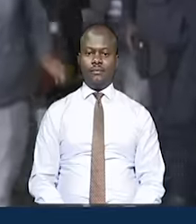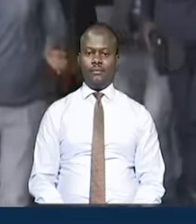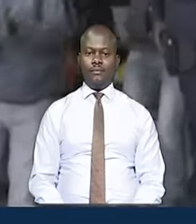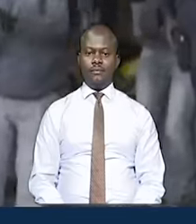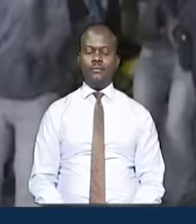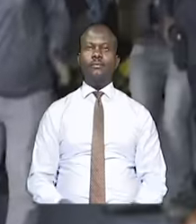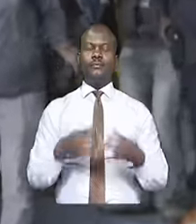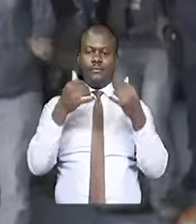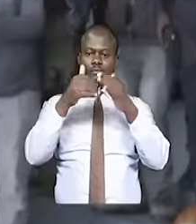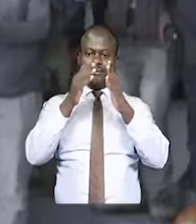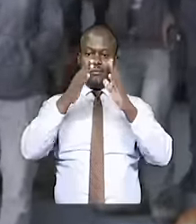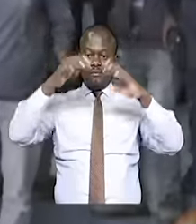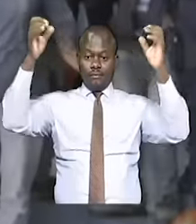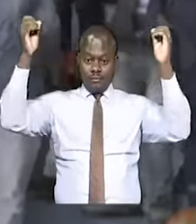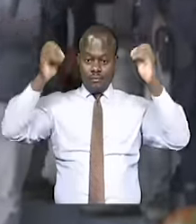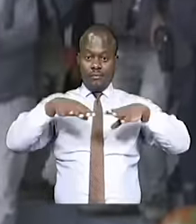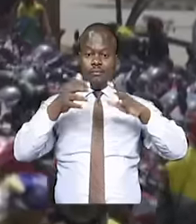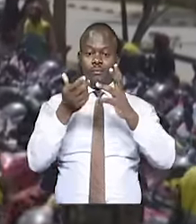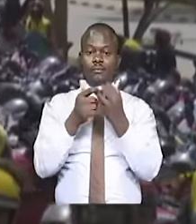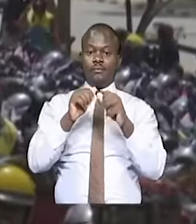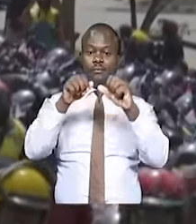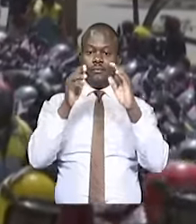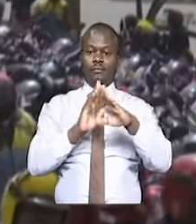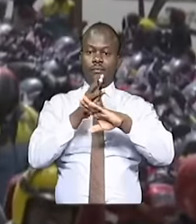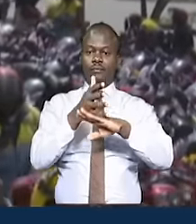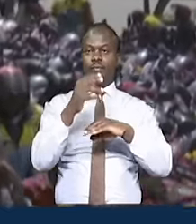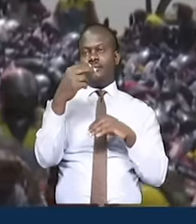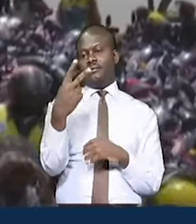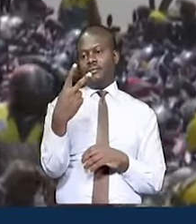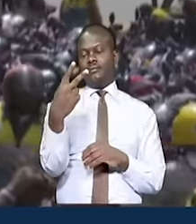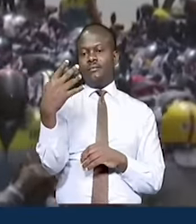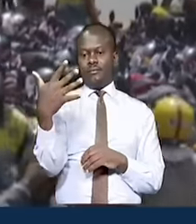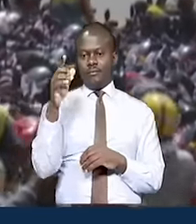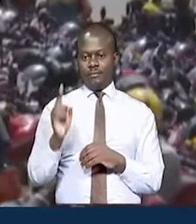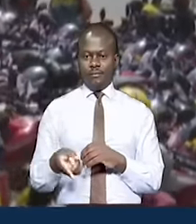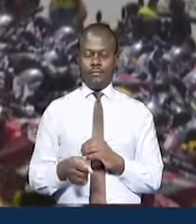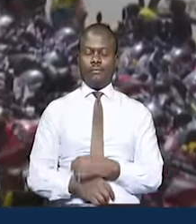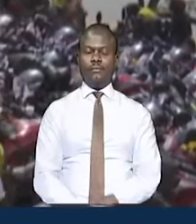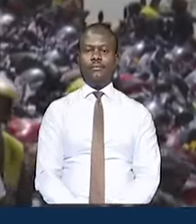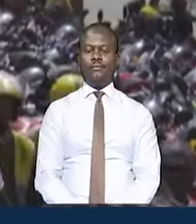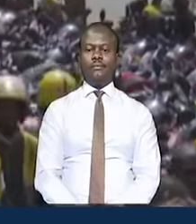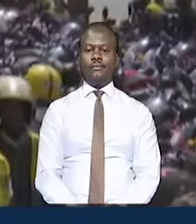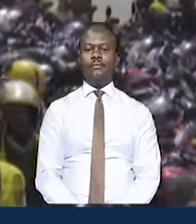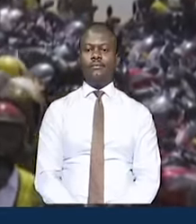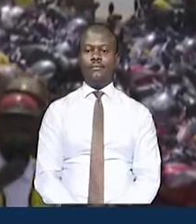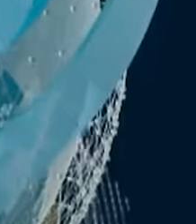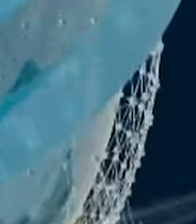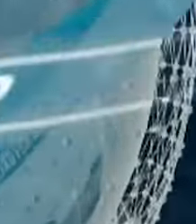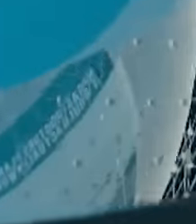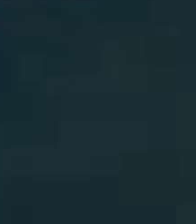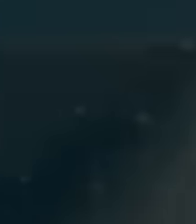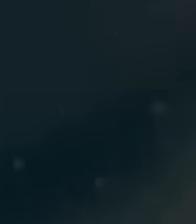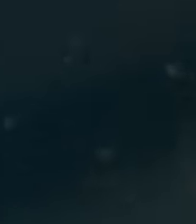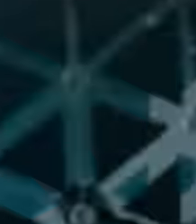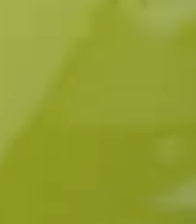Kuri ubu mu mujyi wa Kigali harabarurwa abamotari basaga 2025. Champion Maniraho i Kigali.